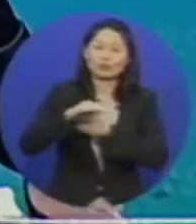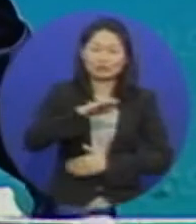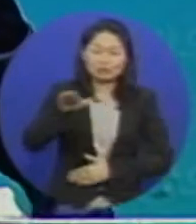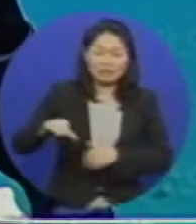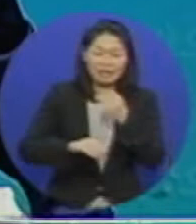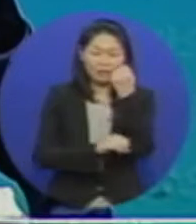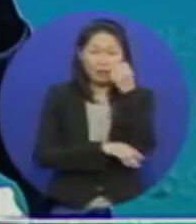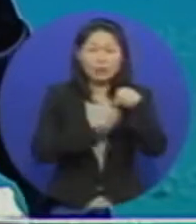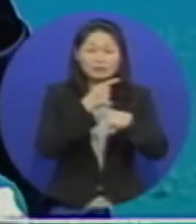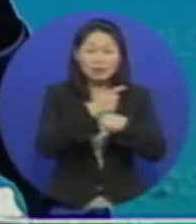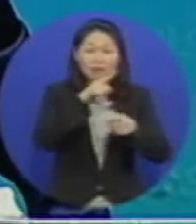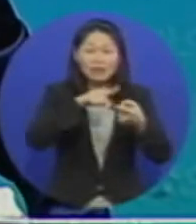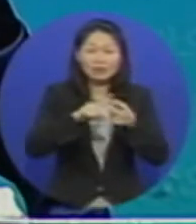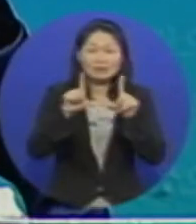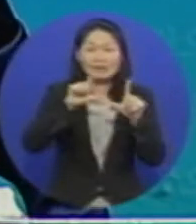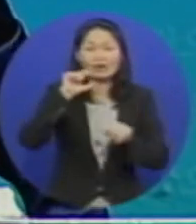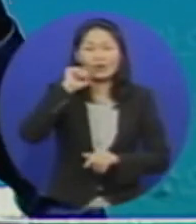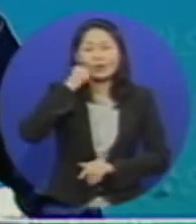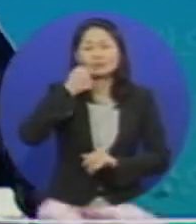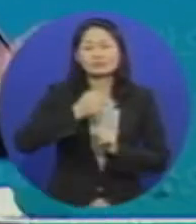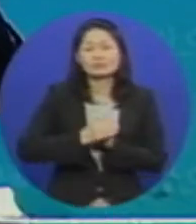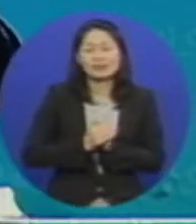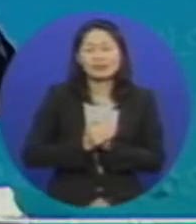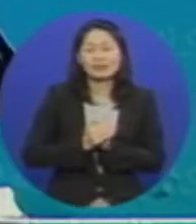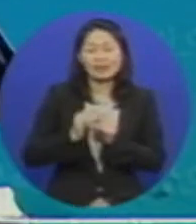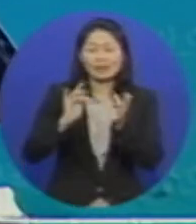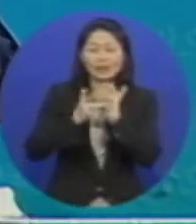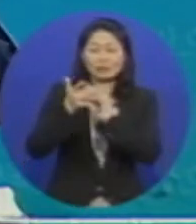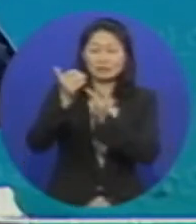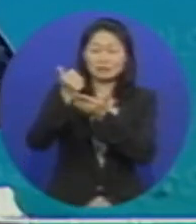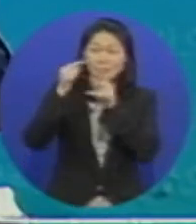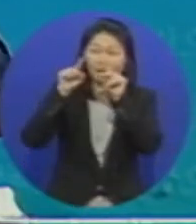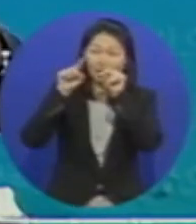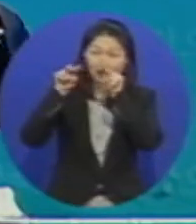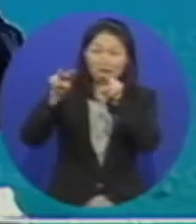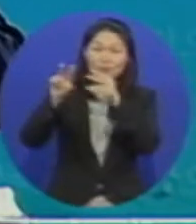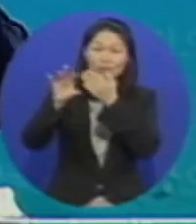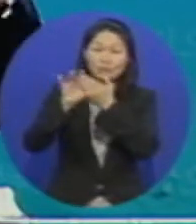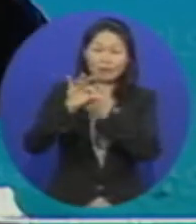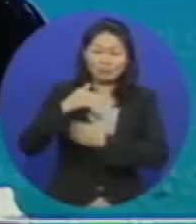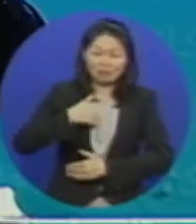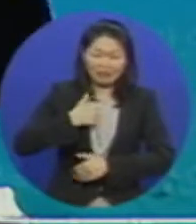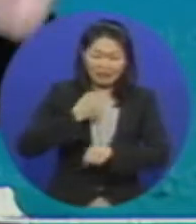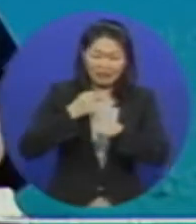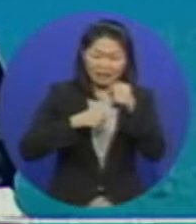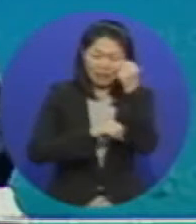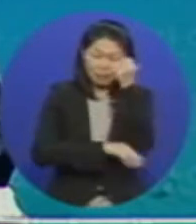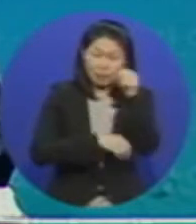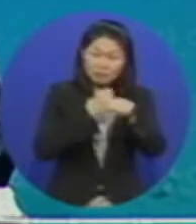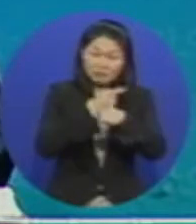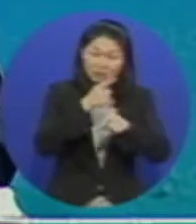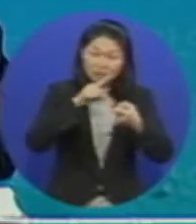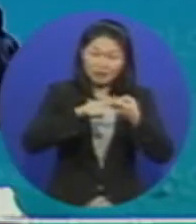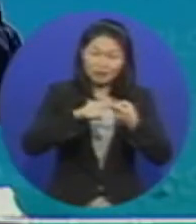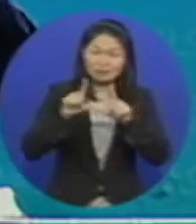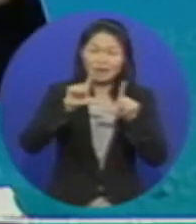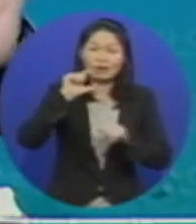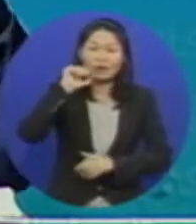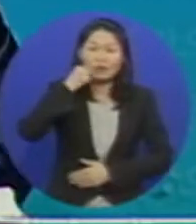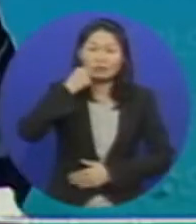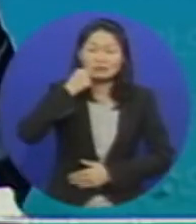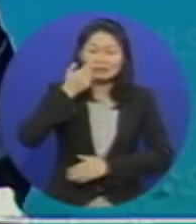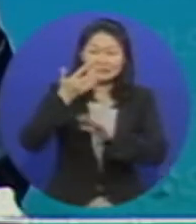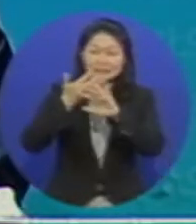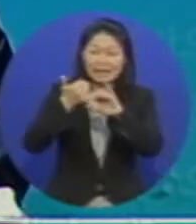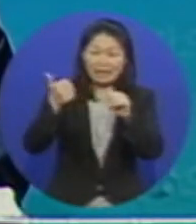본성대로 못 살아요 예수님을 바라보면 내 본성대로 살게 되지 라 사람을 보는 눈이